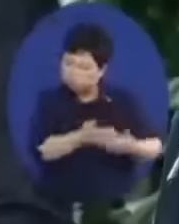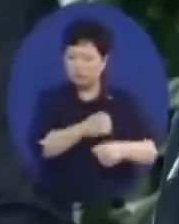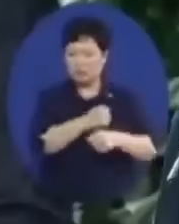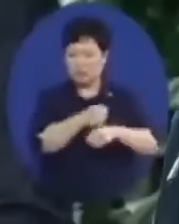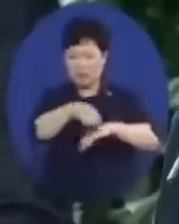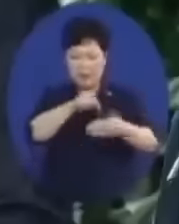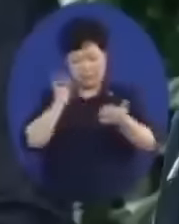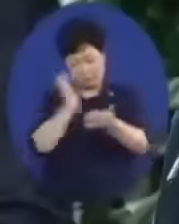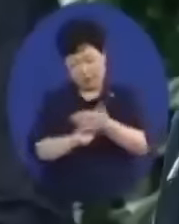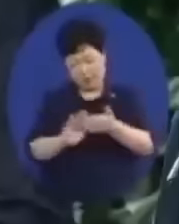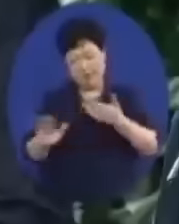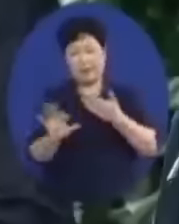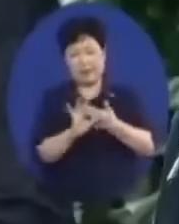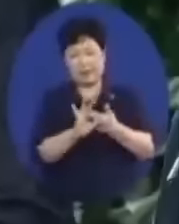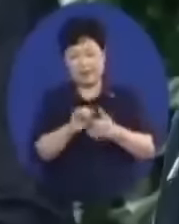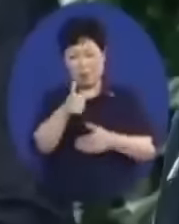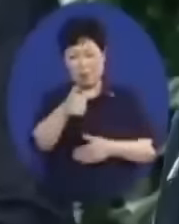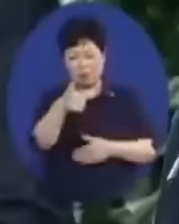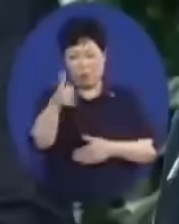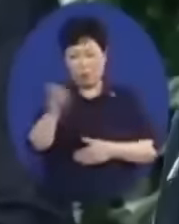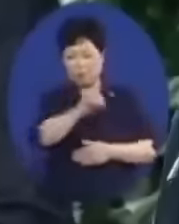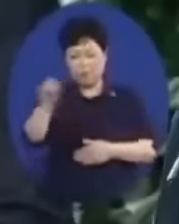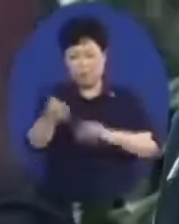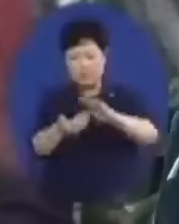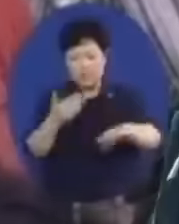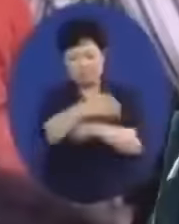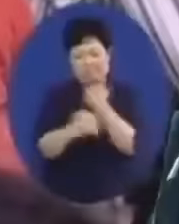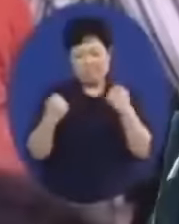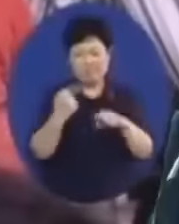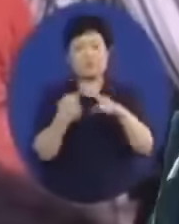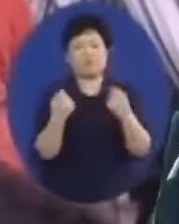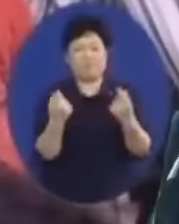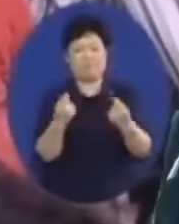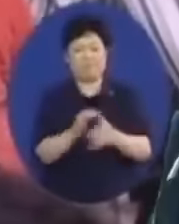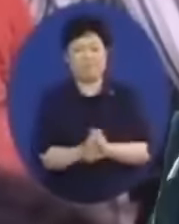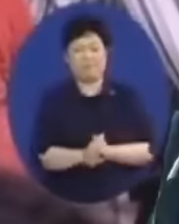마음이 평안하면 55%는 이미 건강한 것입니다.